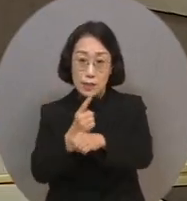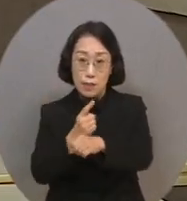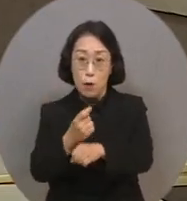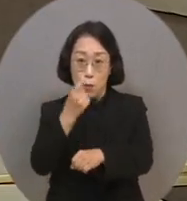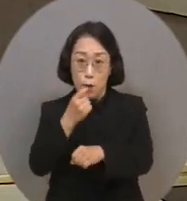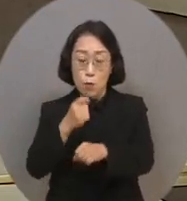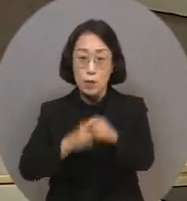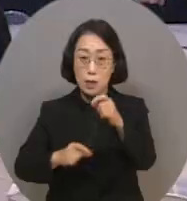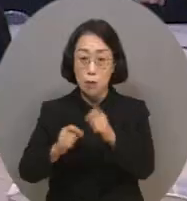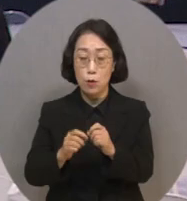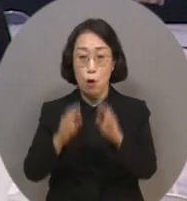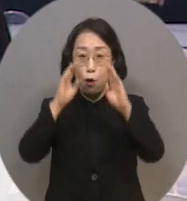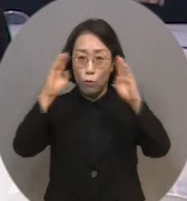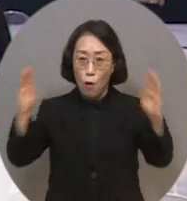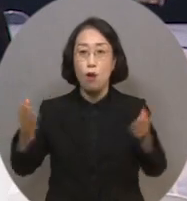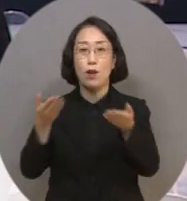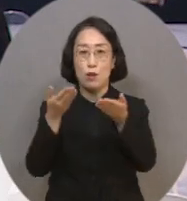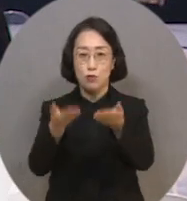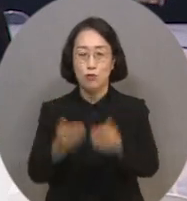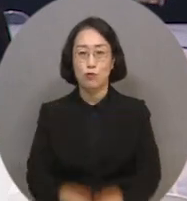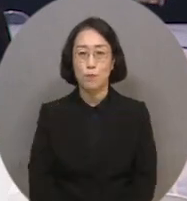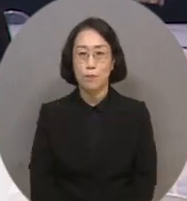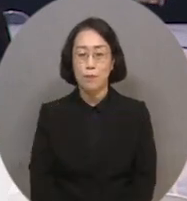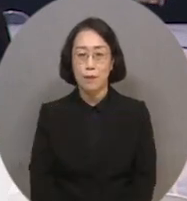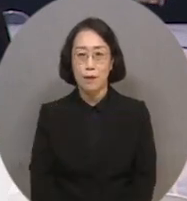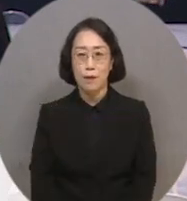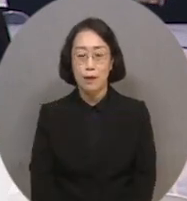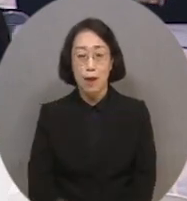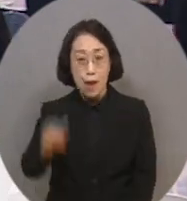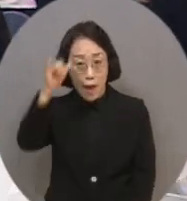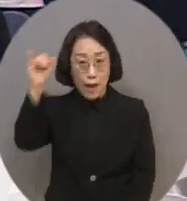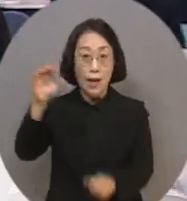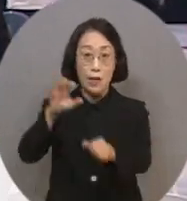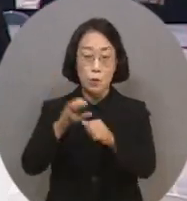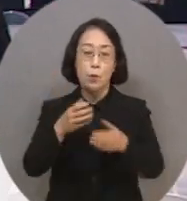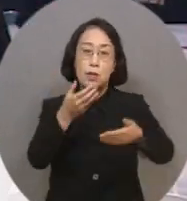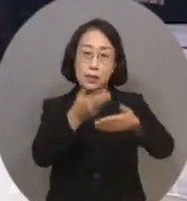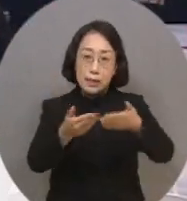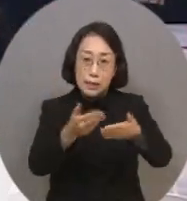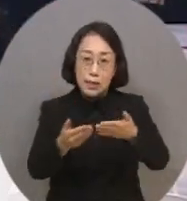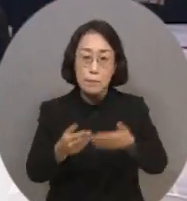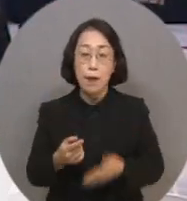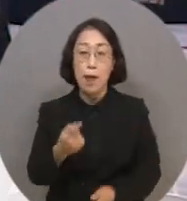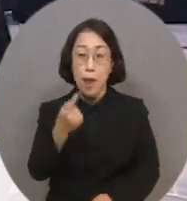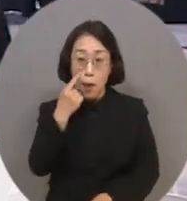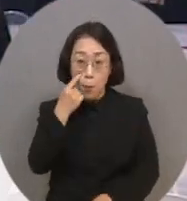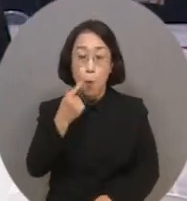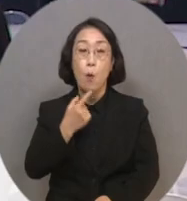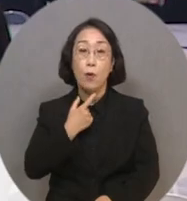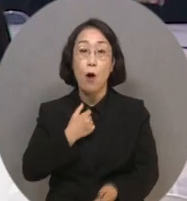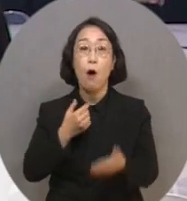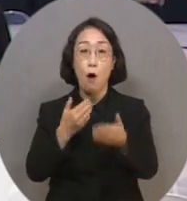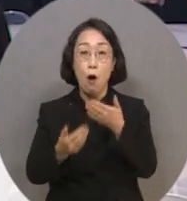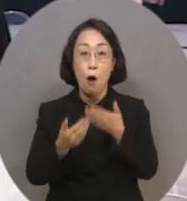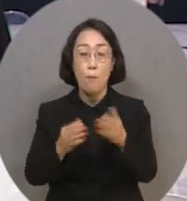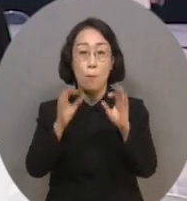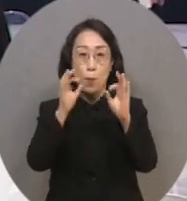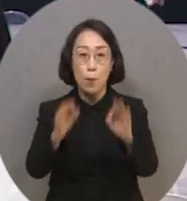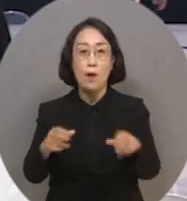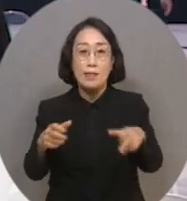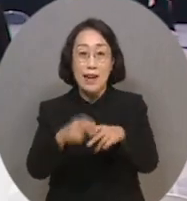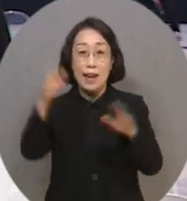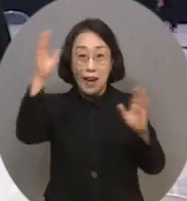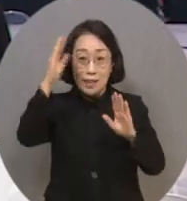마련했습니다. AI를 통해서 그림을 그린다든가 이런 부분들을 장애인들이 한번 직접 체험을 해봄으로써